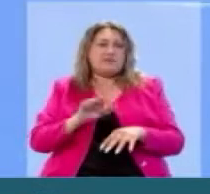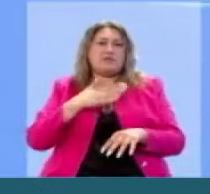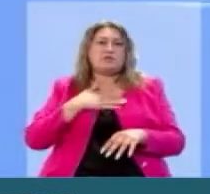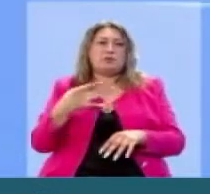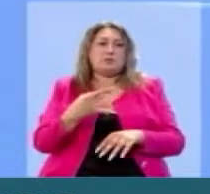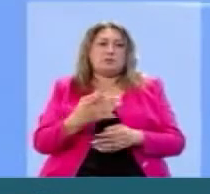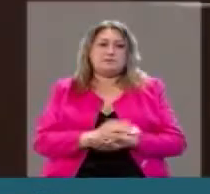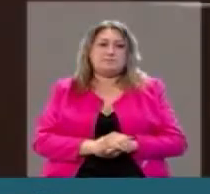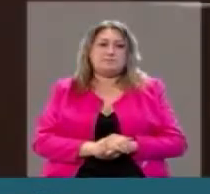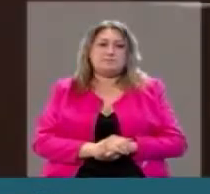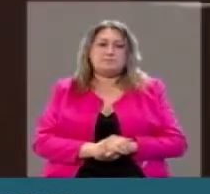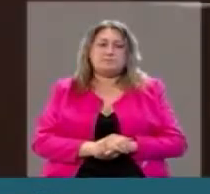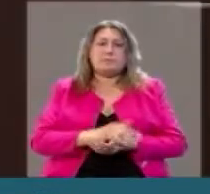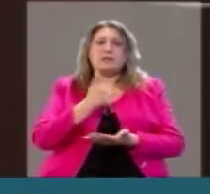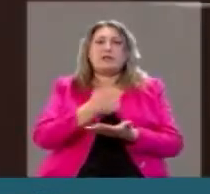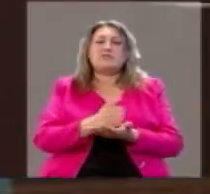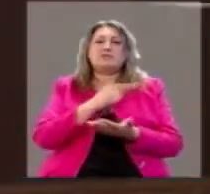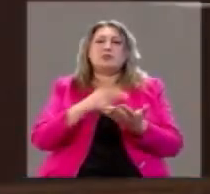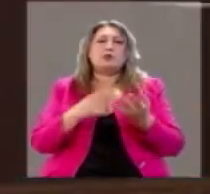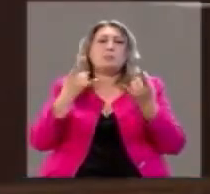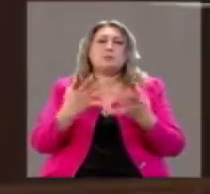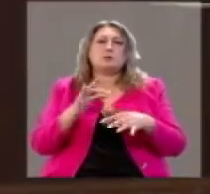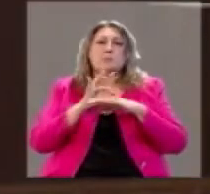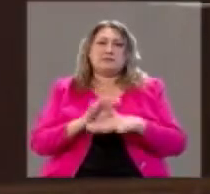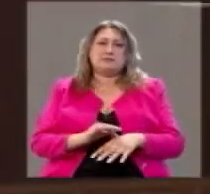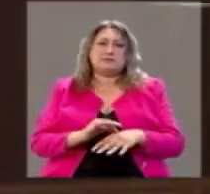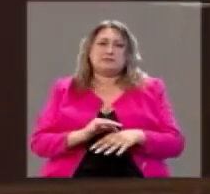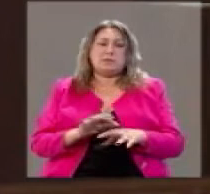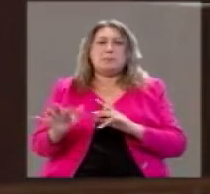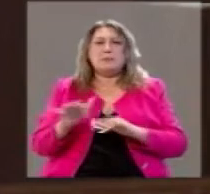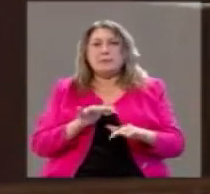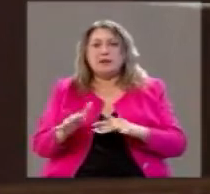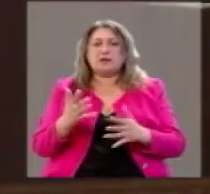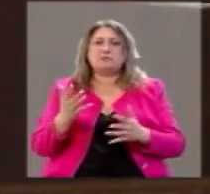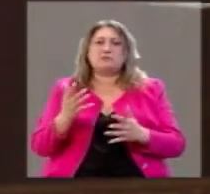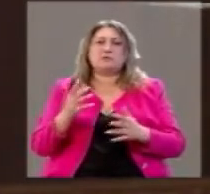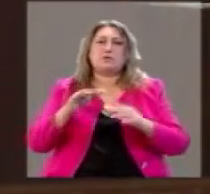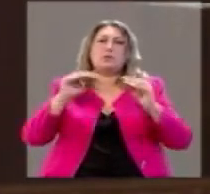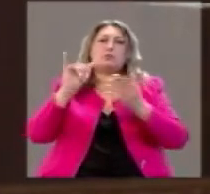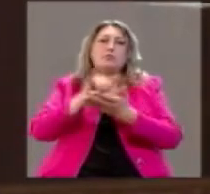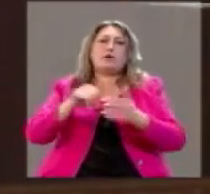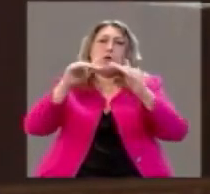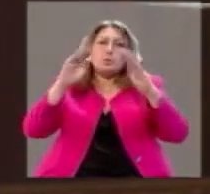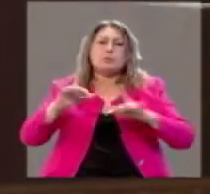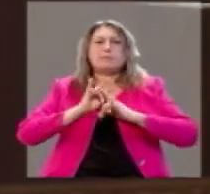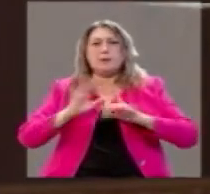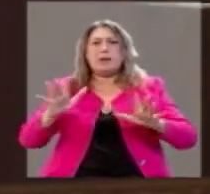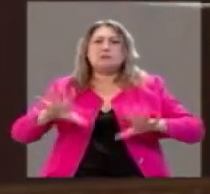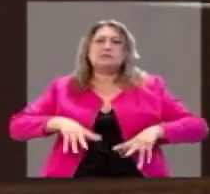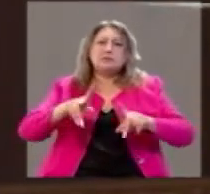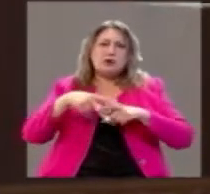регионе? Главная задача не просто там провести мероприятия, установить юрты, праздновать там